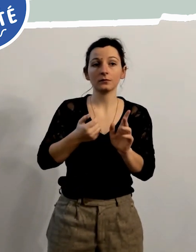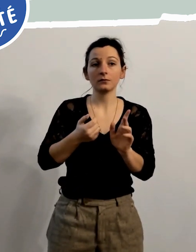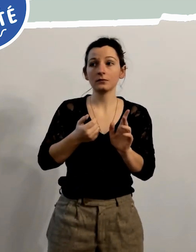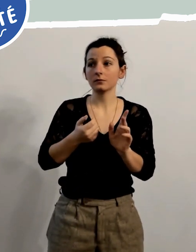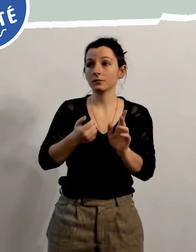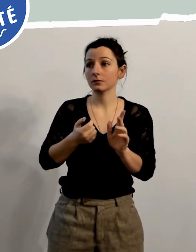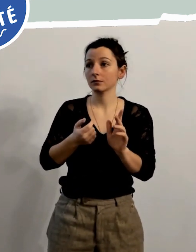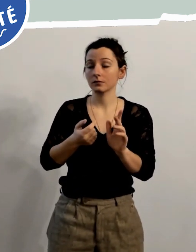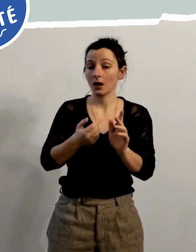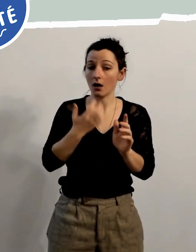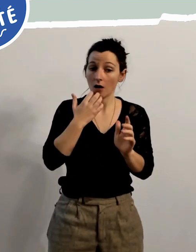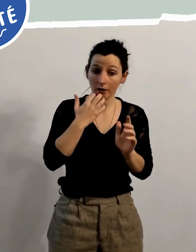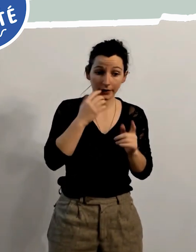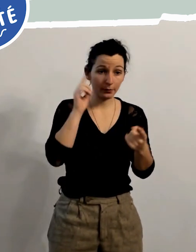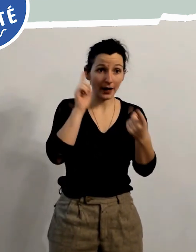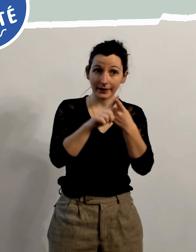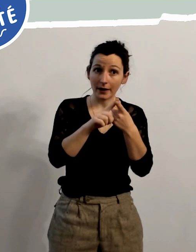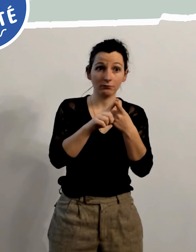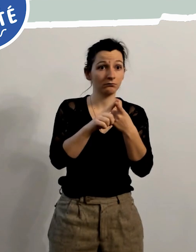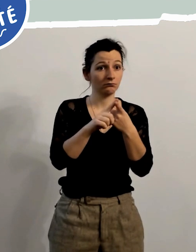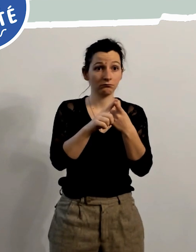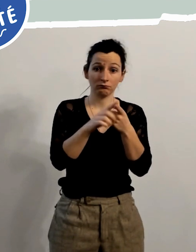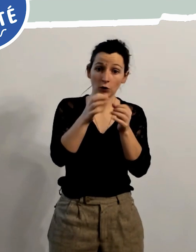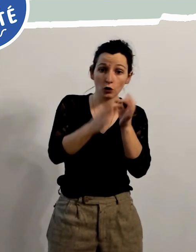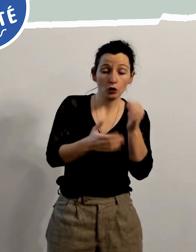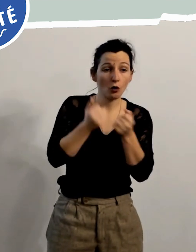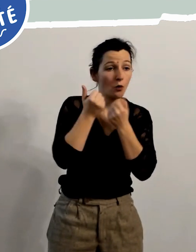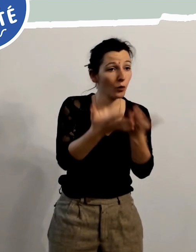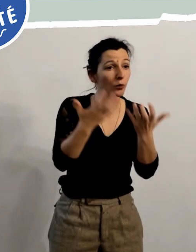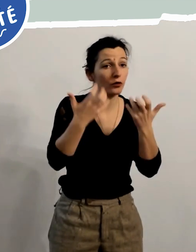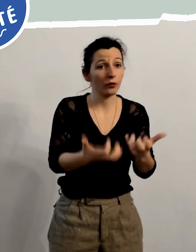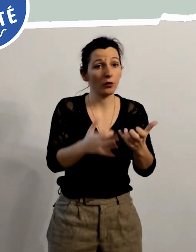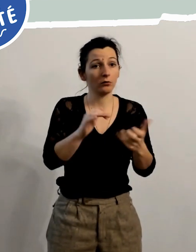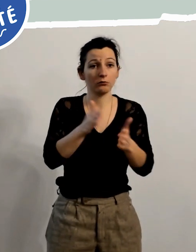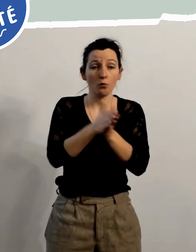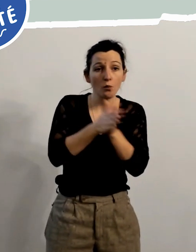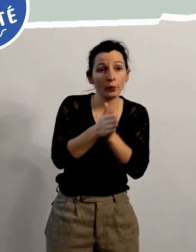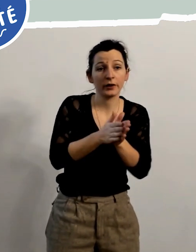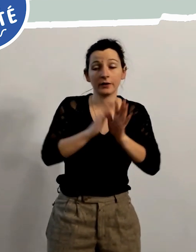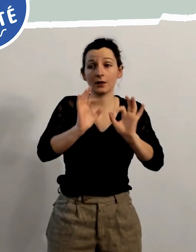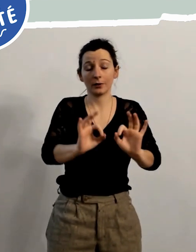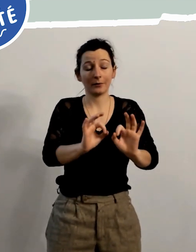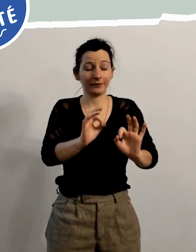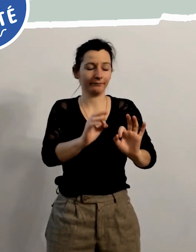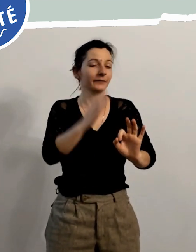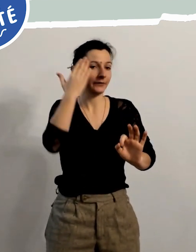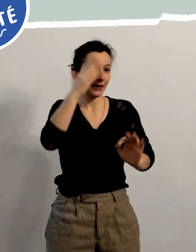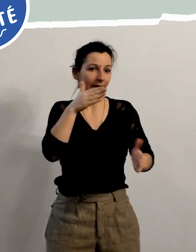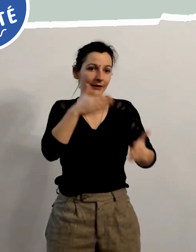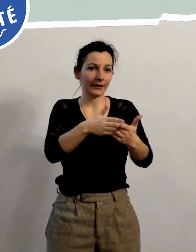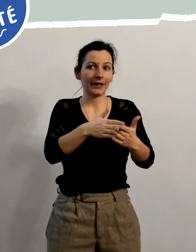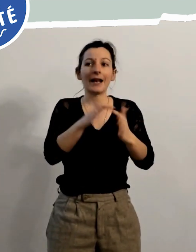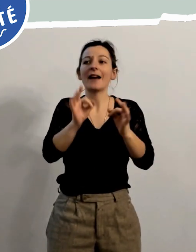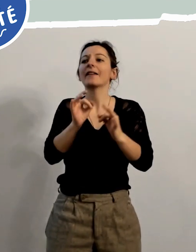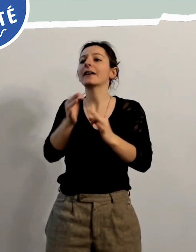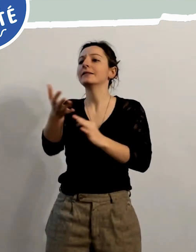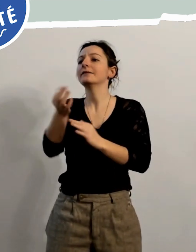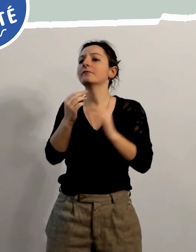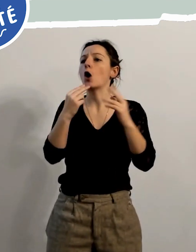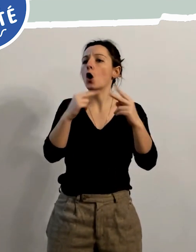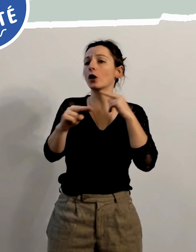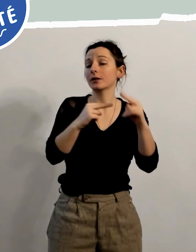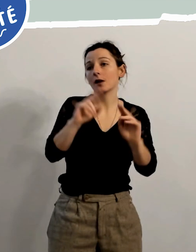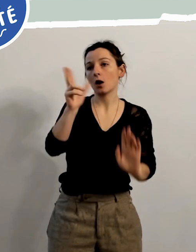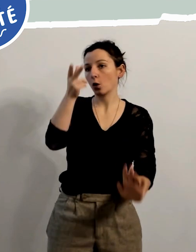pris par ce sujet, c'est pour ça qu'on est là ce soir avec vous, mais c'est pas simple. Et puis l'autisme, donc là effectivement je